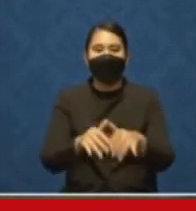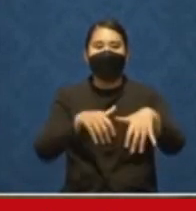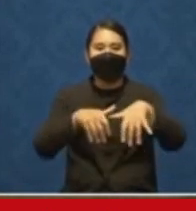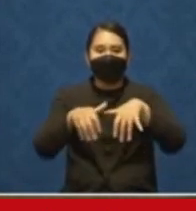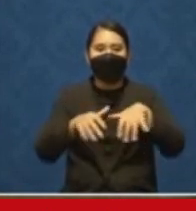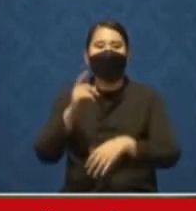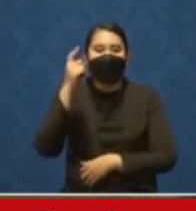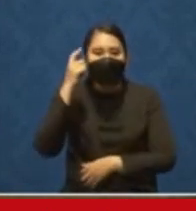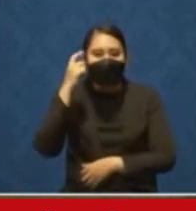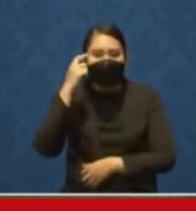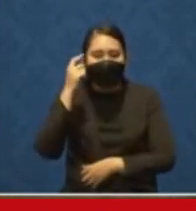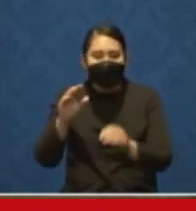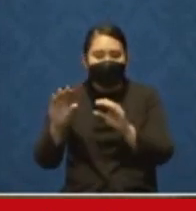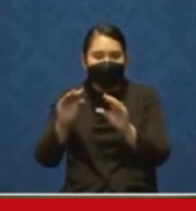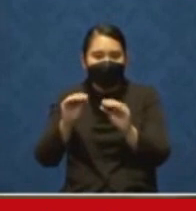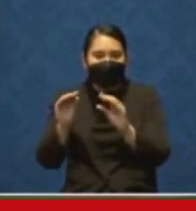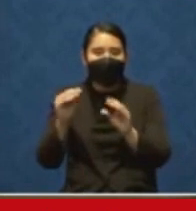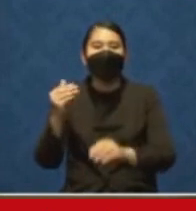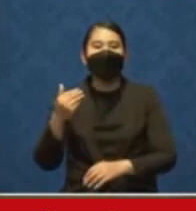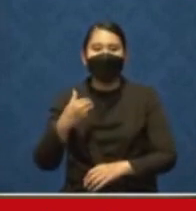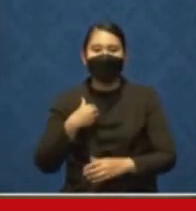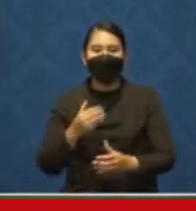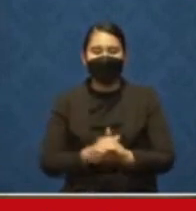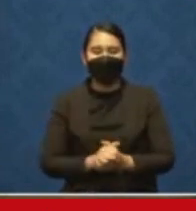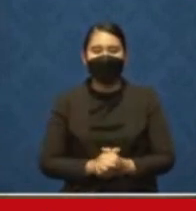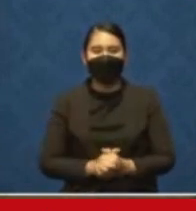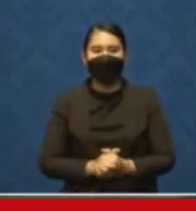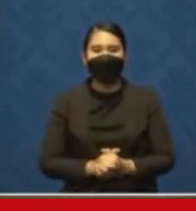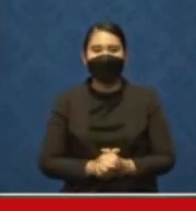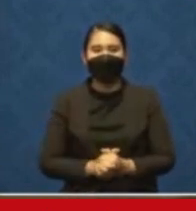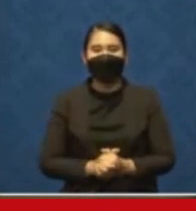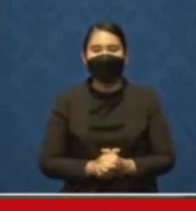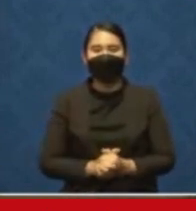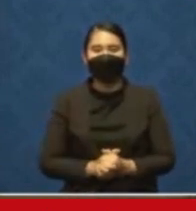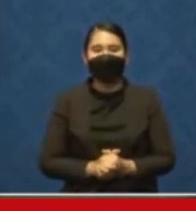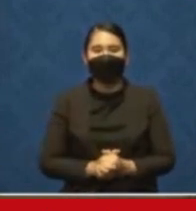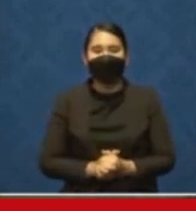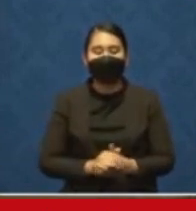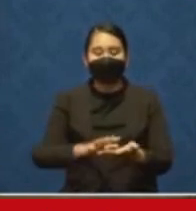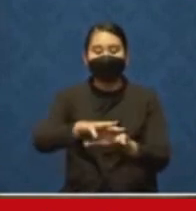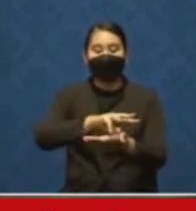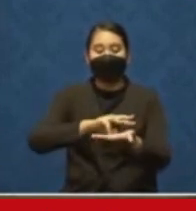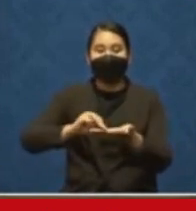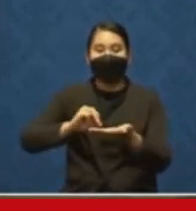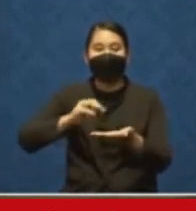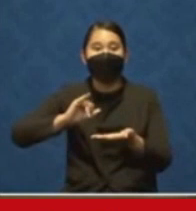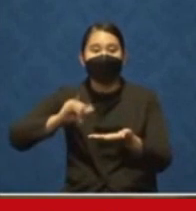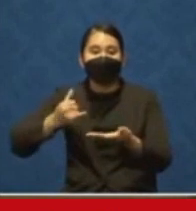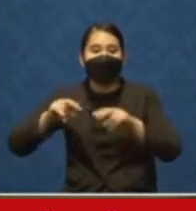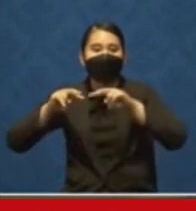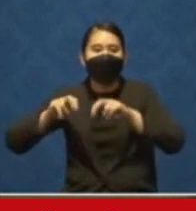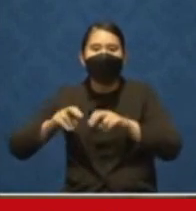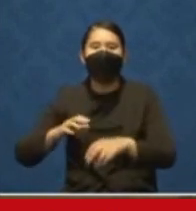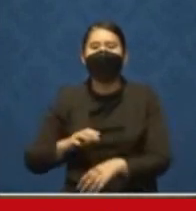แทนนี่มันจะปัดชาวบ้านน่ะมันอยู่กับชาวบ้านมันรู้นะครับแล้วชาวบ้านก็พูดให้ผู้แทนฟังๆอย่างนี้